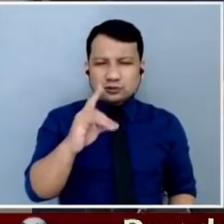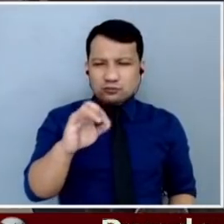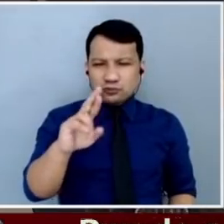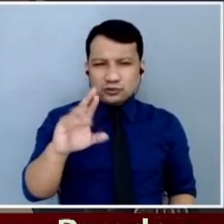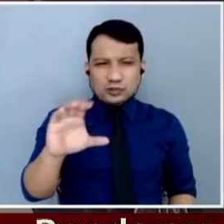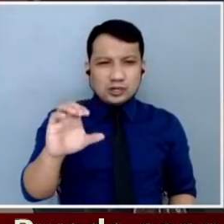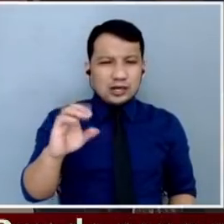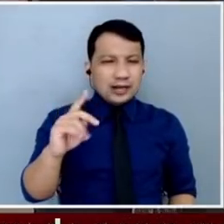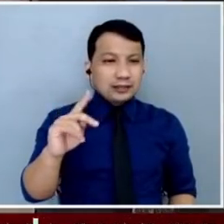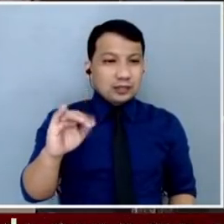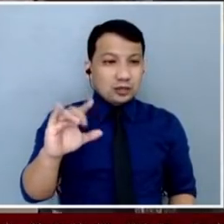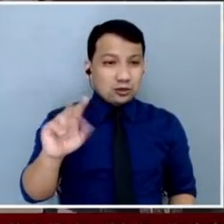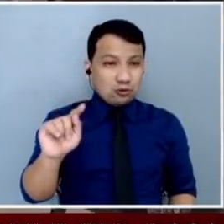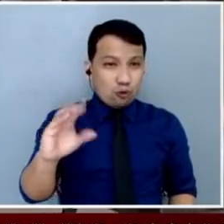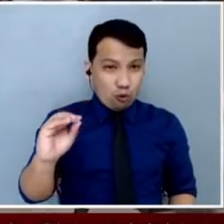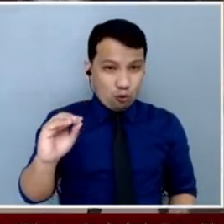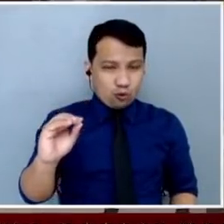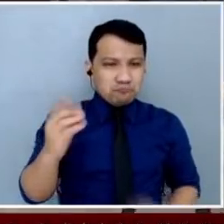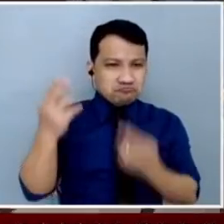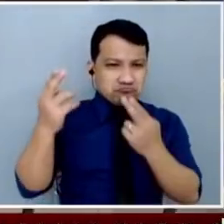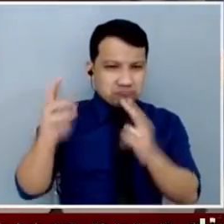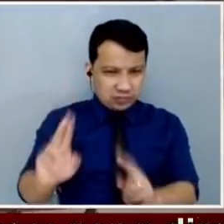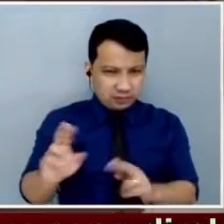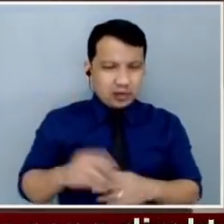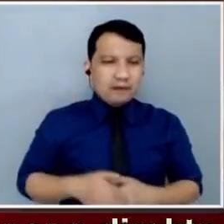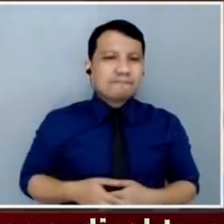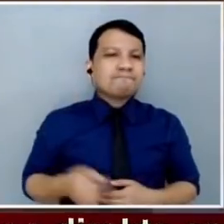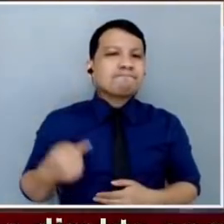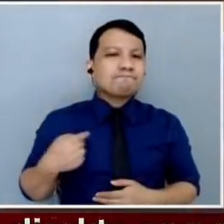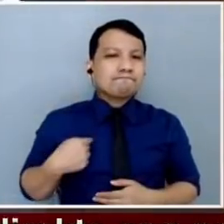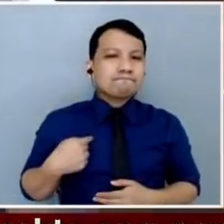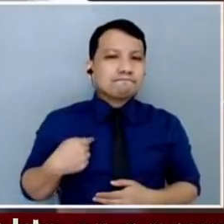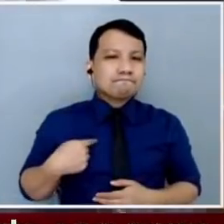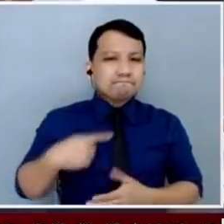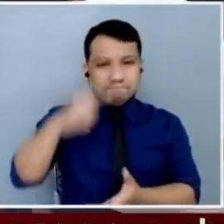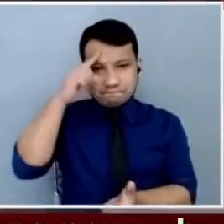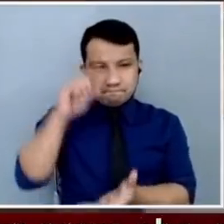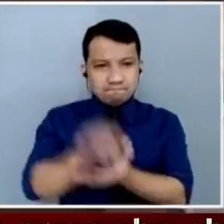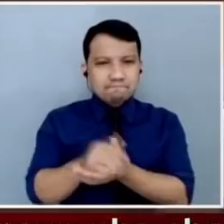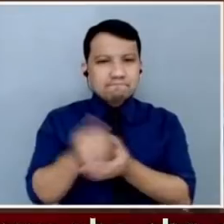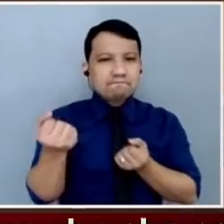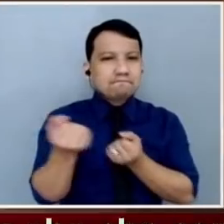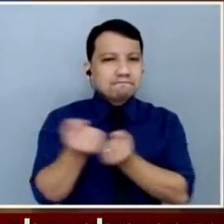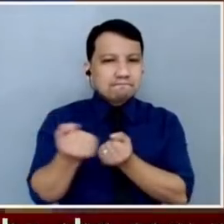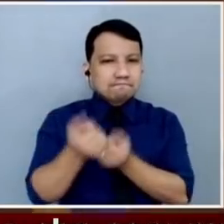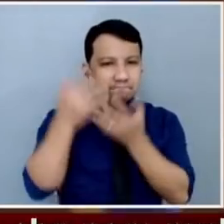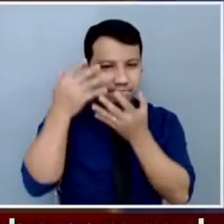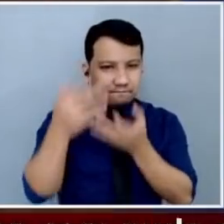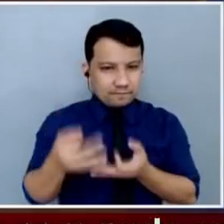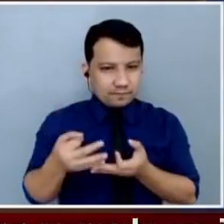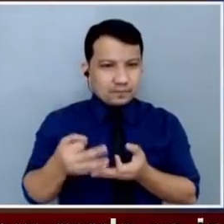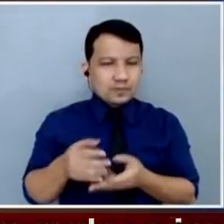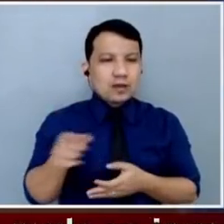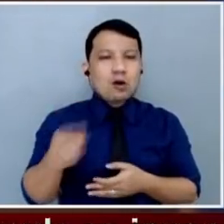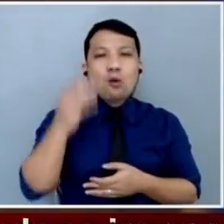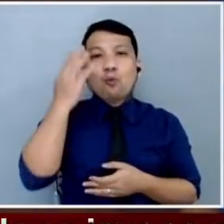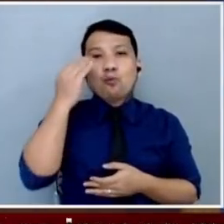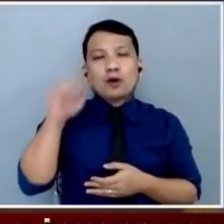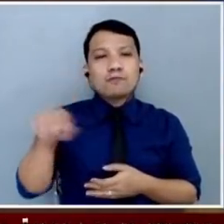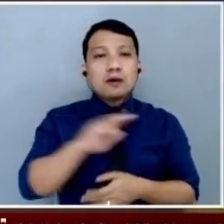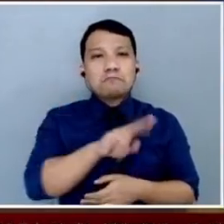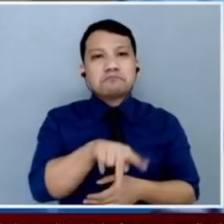to Kabayan Noli De Castro, and I believe and I support this decision because there is a personal